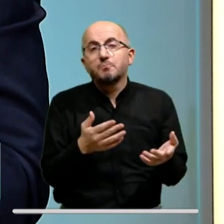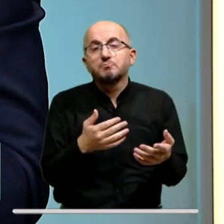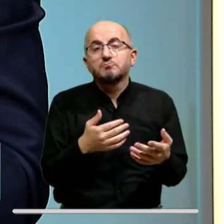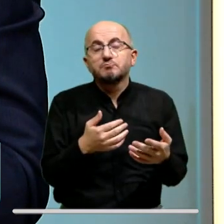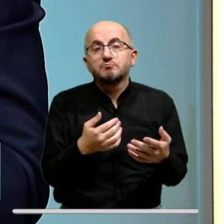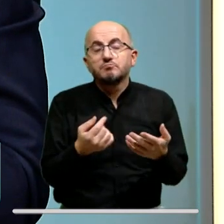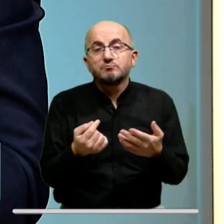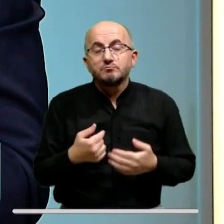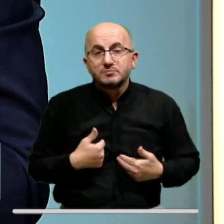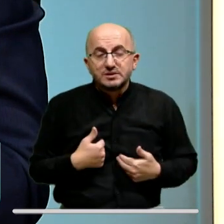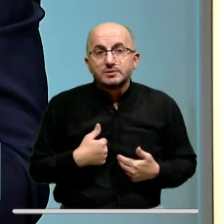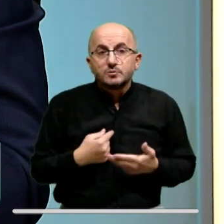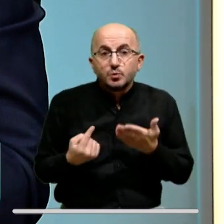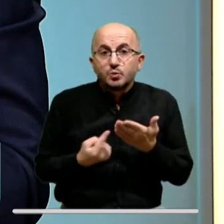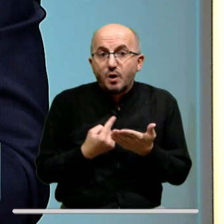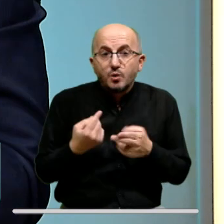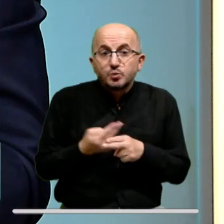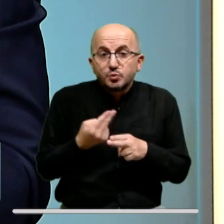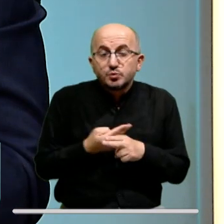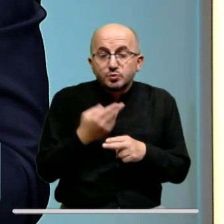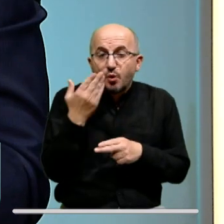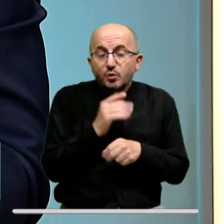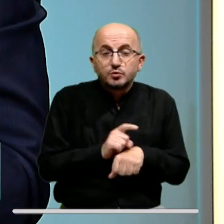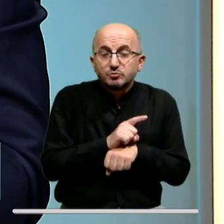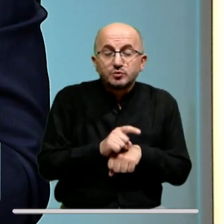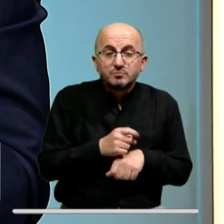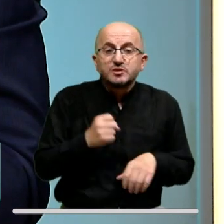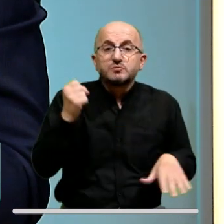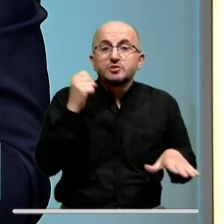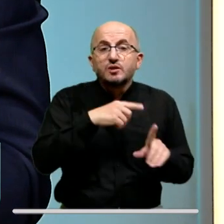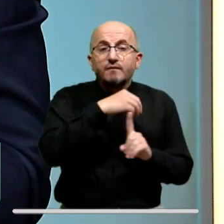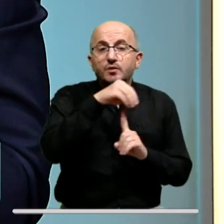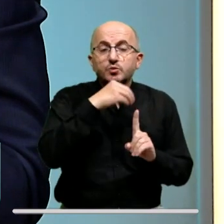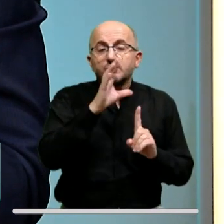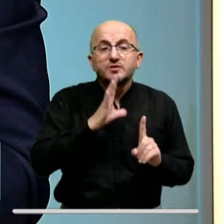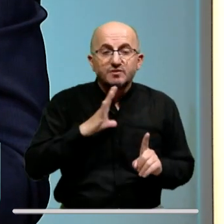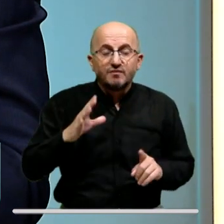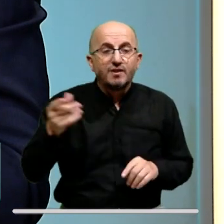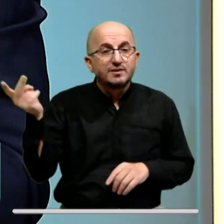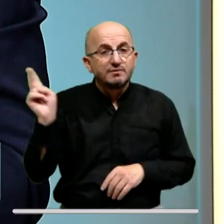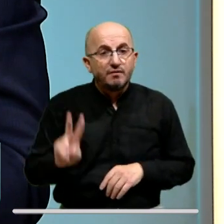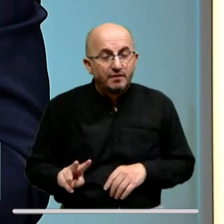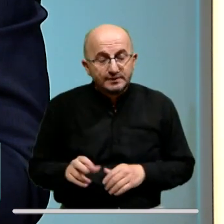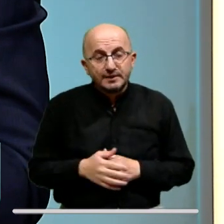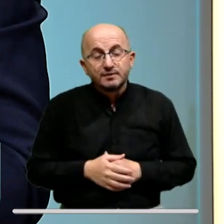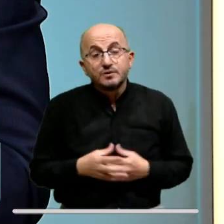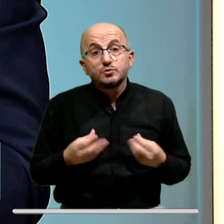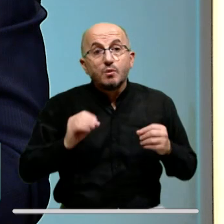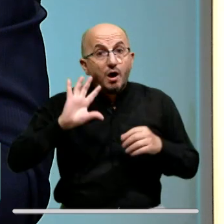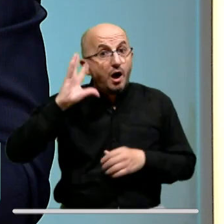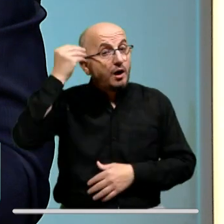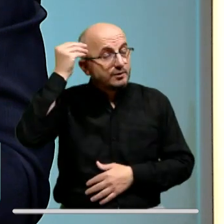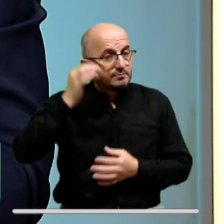bir Şafii hocamız vardı. Allah yani Allah rahmet eylesin, amin, vefat amin. Etti. Çok alim